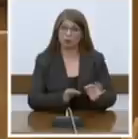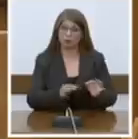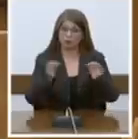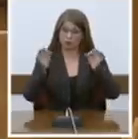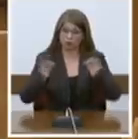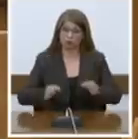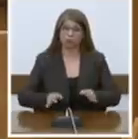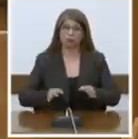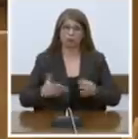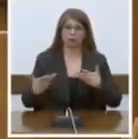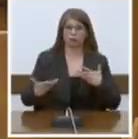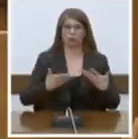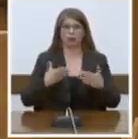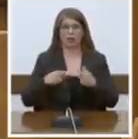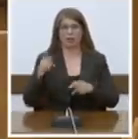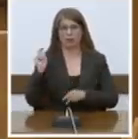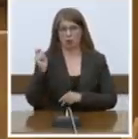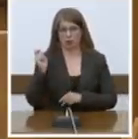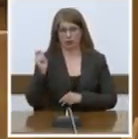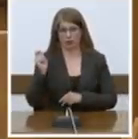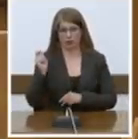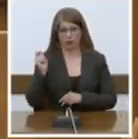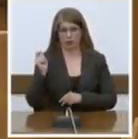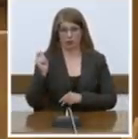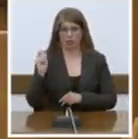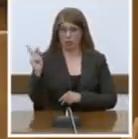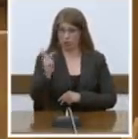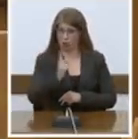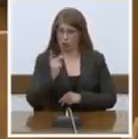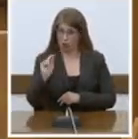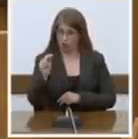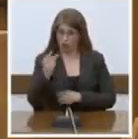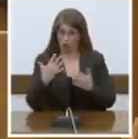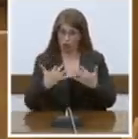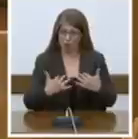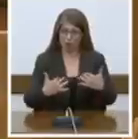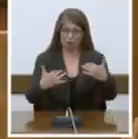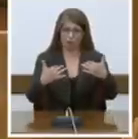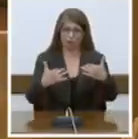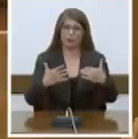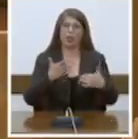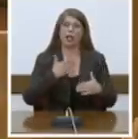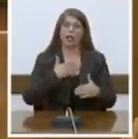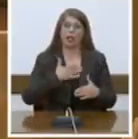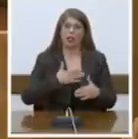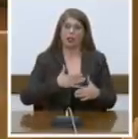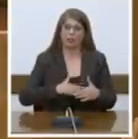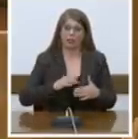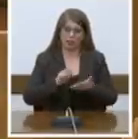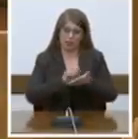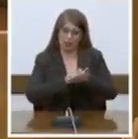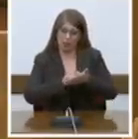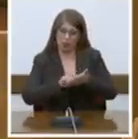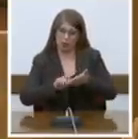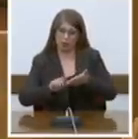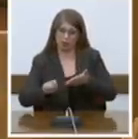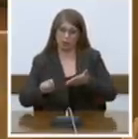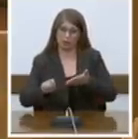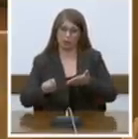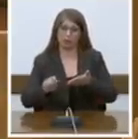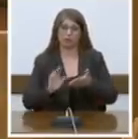σύγχρονης αντιπολίτευσης στο Κοινοβούλιο, θέλει να υπογραμμίσει